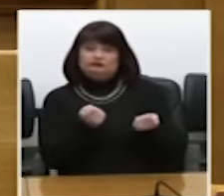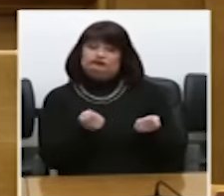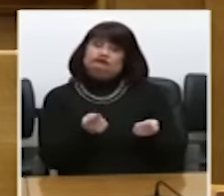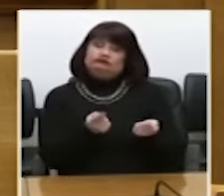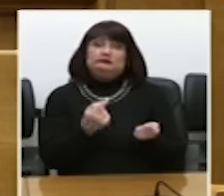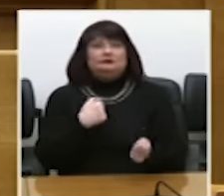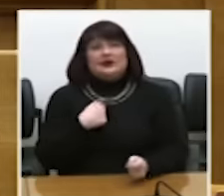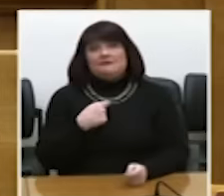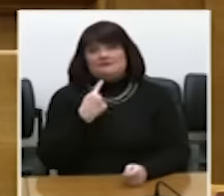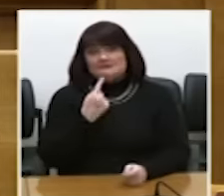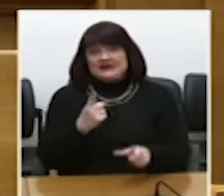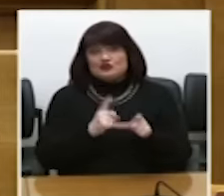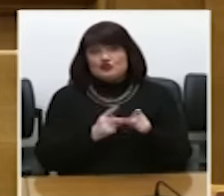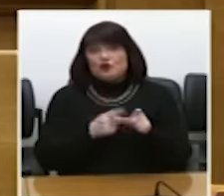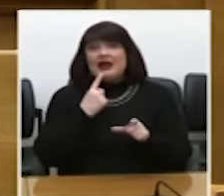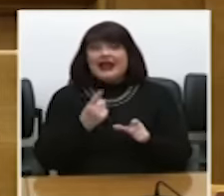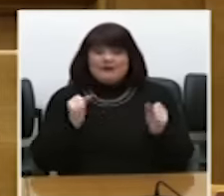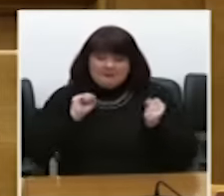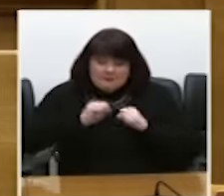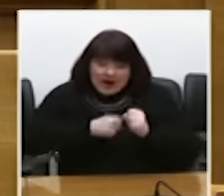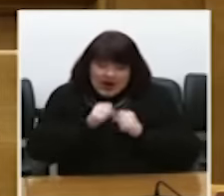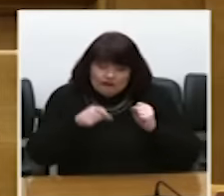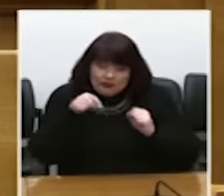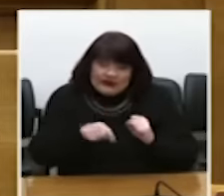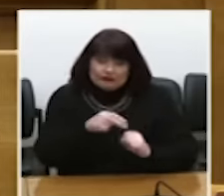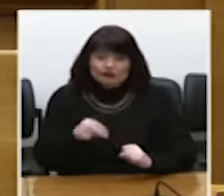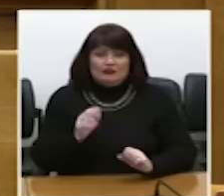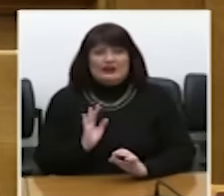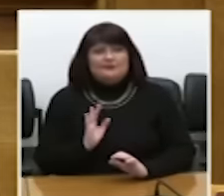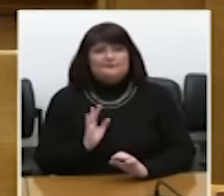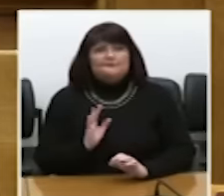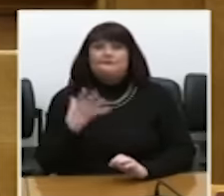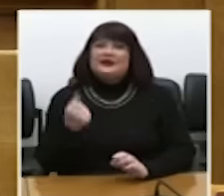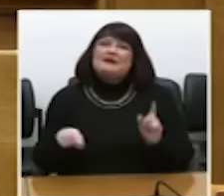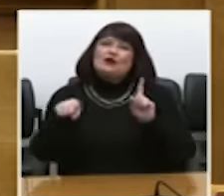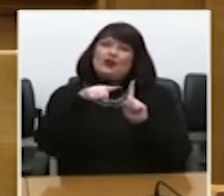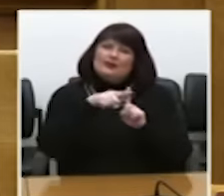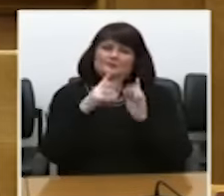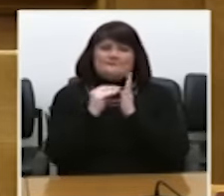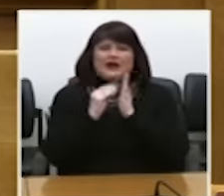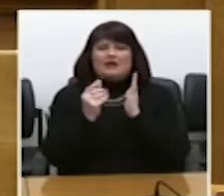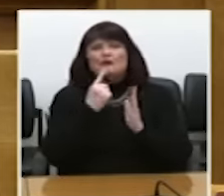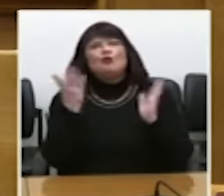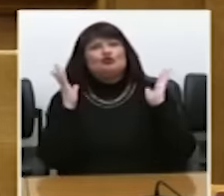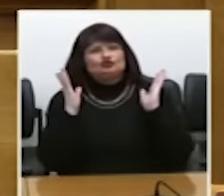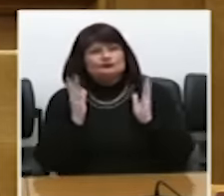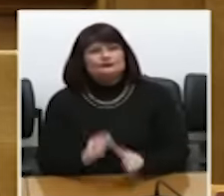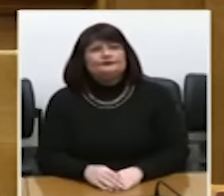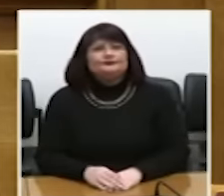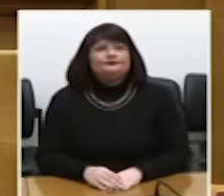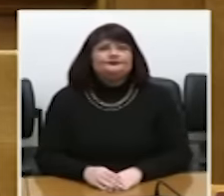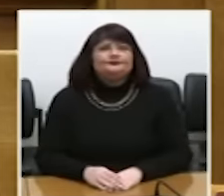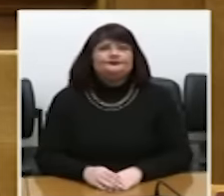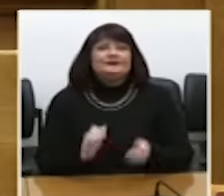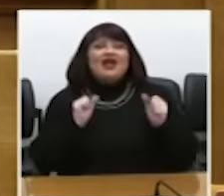όλα όλες μας τις δυνάμεις. Και εδώ υπάρχουν θετικά παραδείγματα, όπως τα στοιχεία από το εργατικό κίνημα